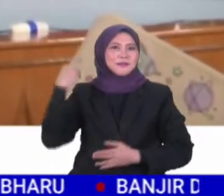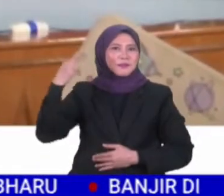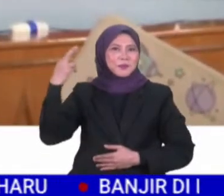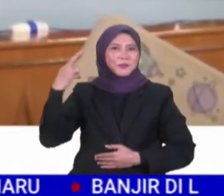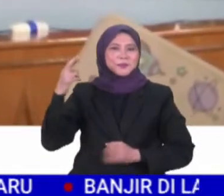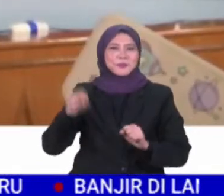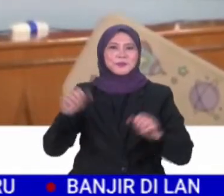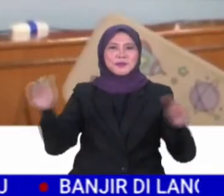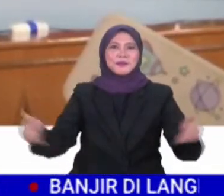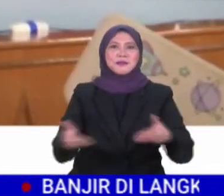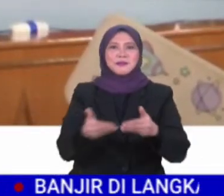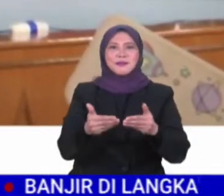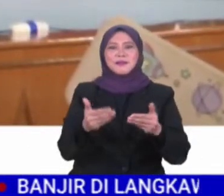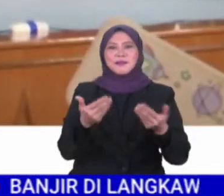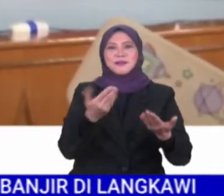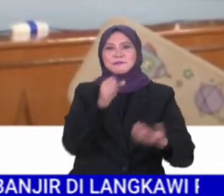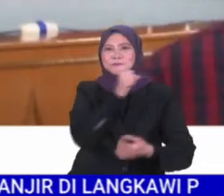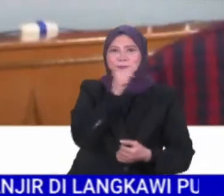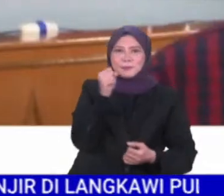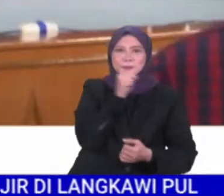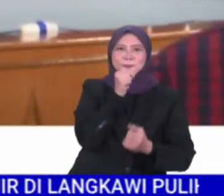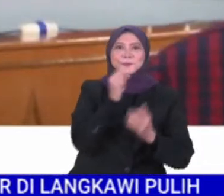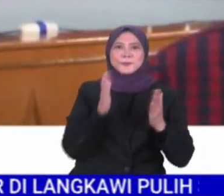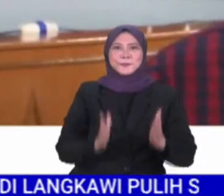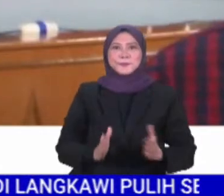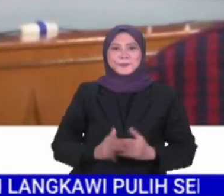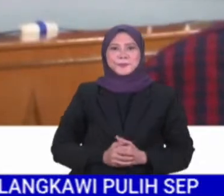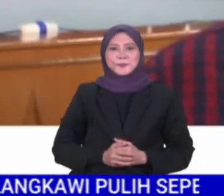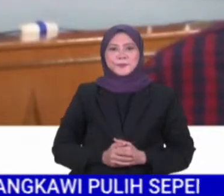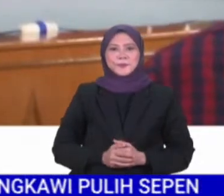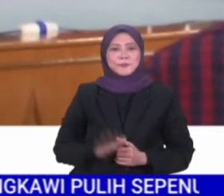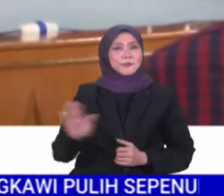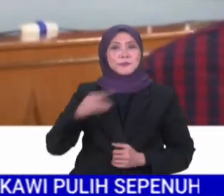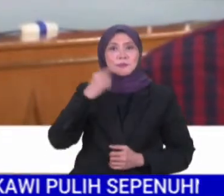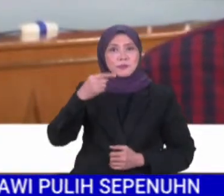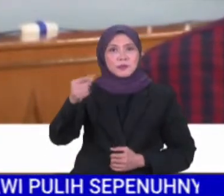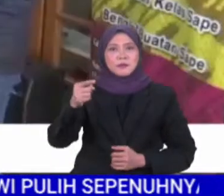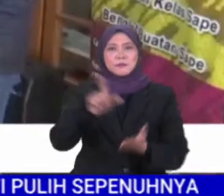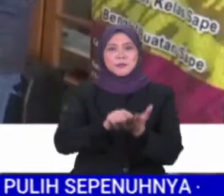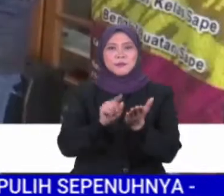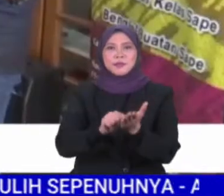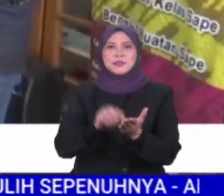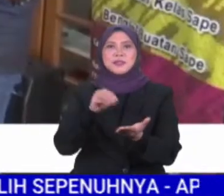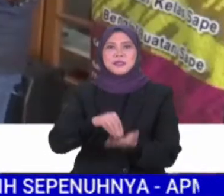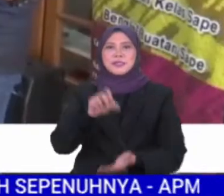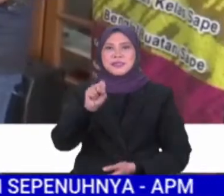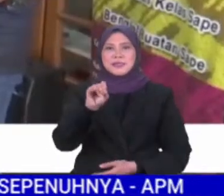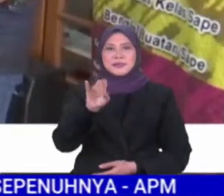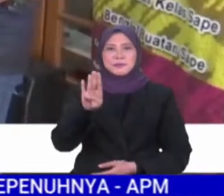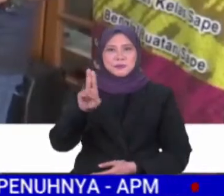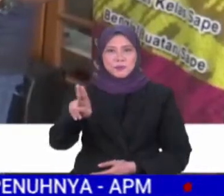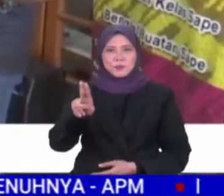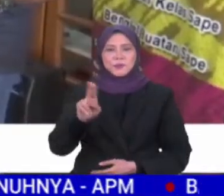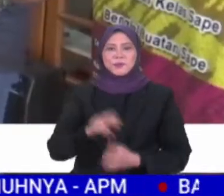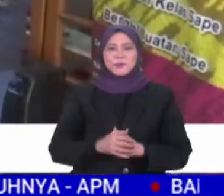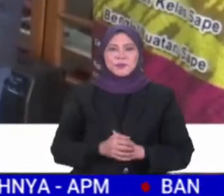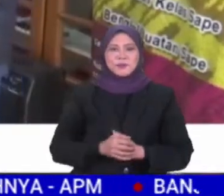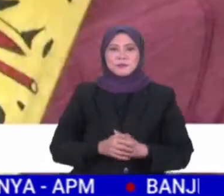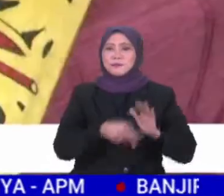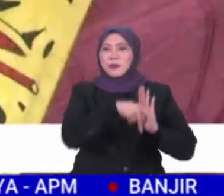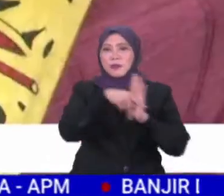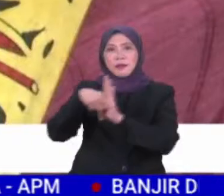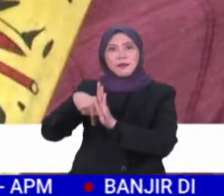mengenali artis-artis kita beliau berkaca demikian kepada pemberita disibu guru diadakan